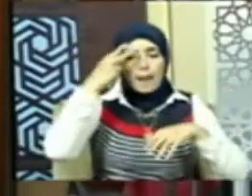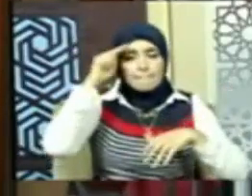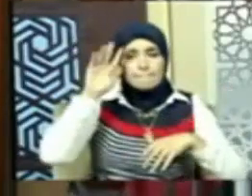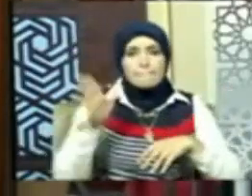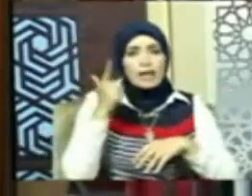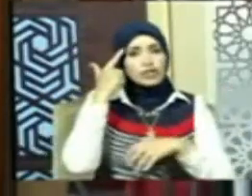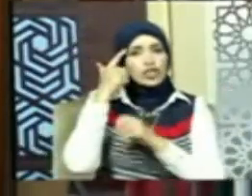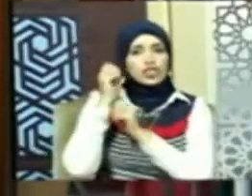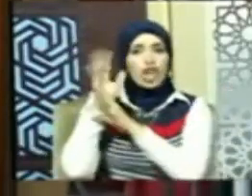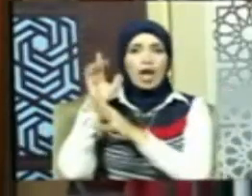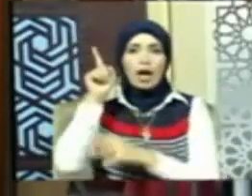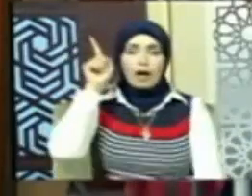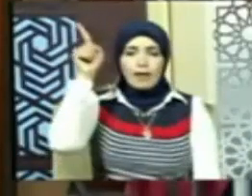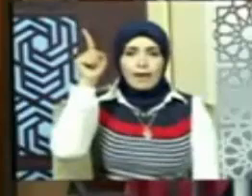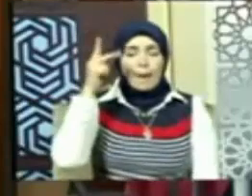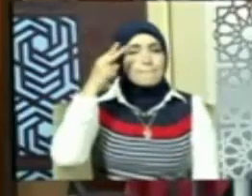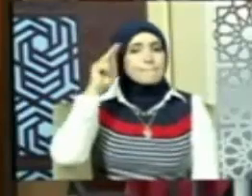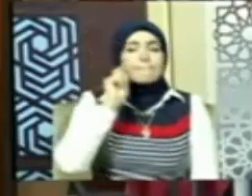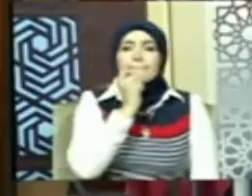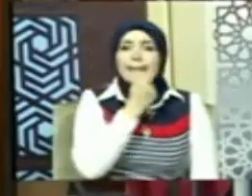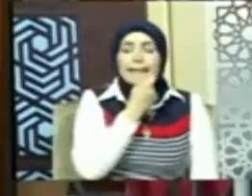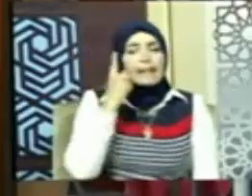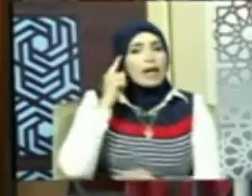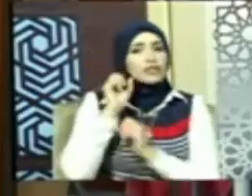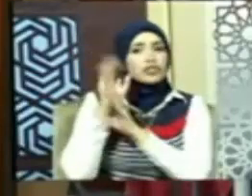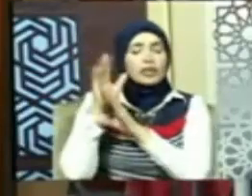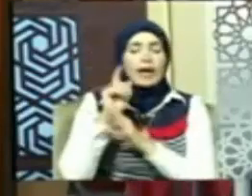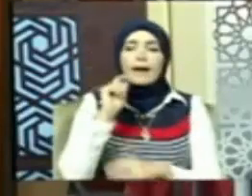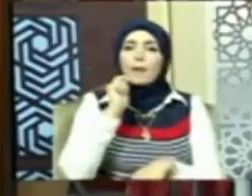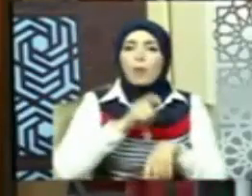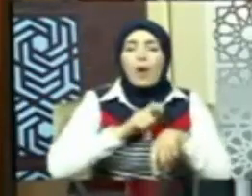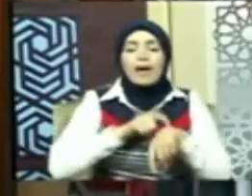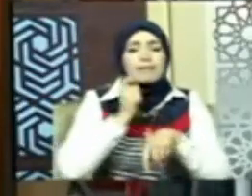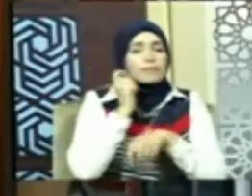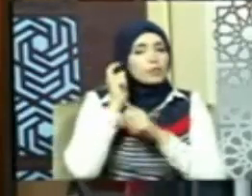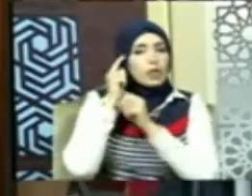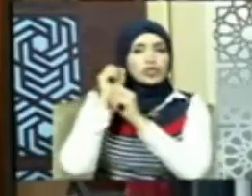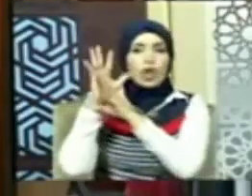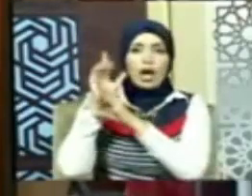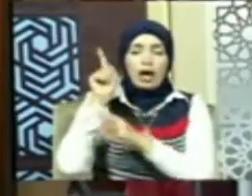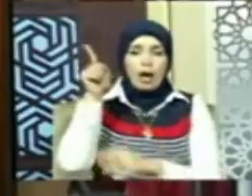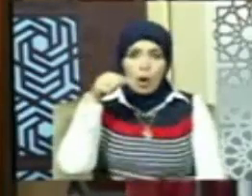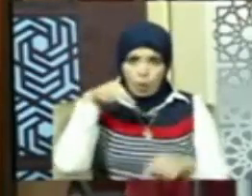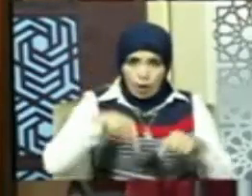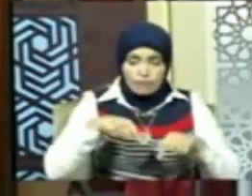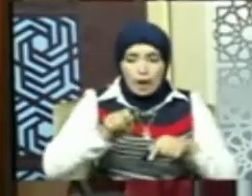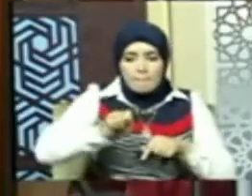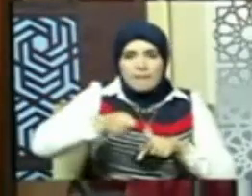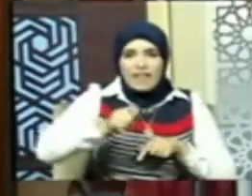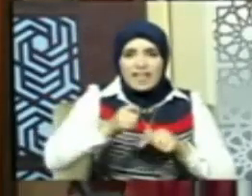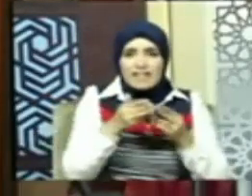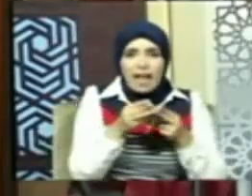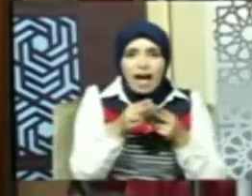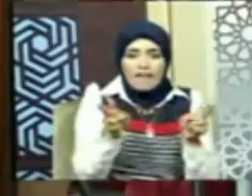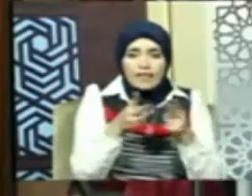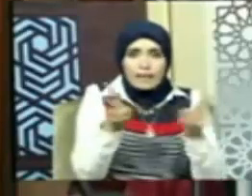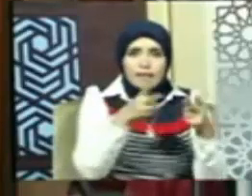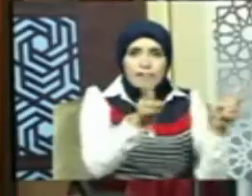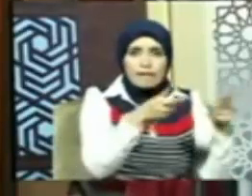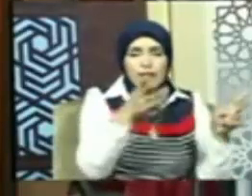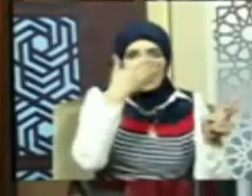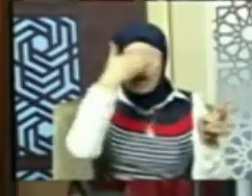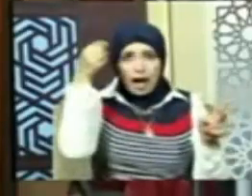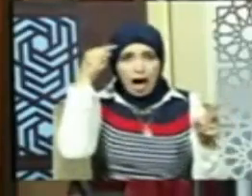يشاء متى شاء وقت ما شاء. وعنده مفاتيح الغيب